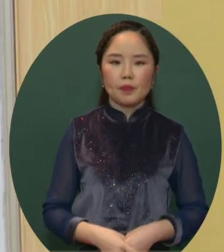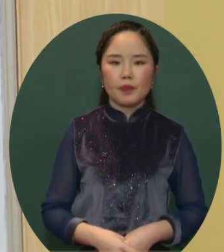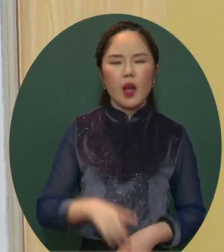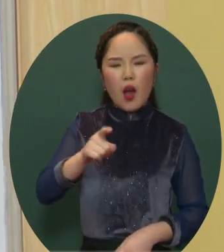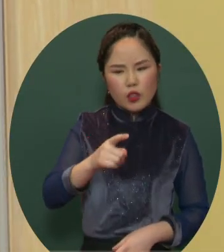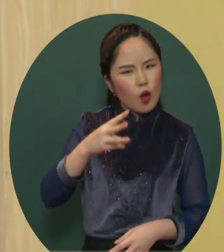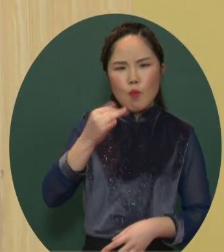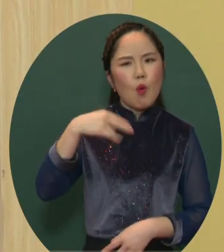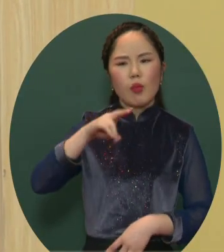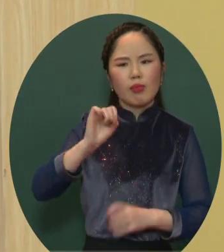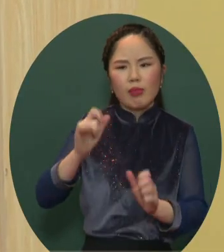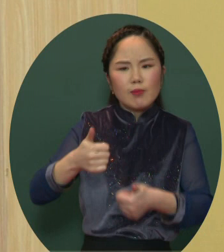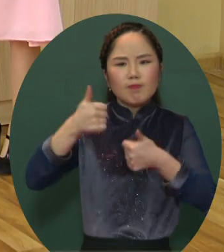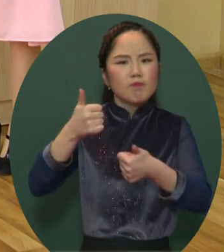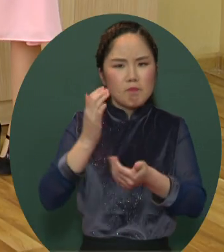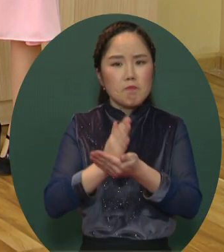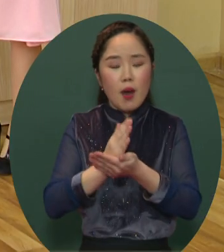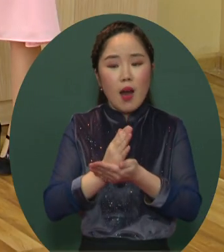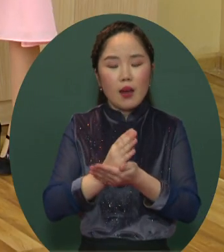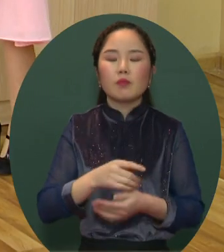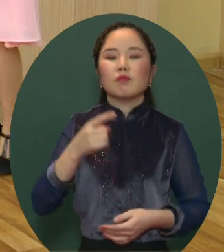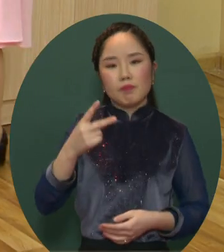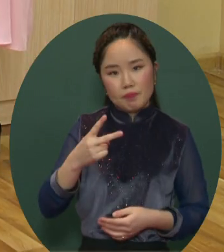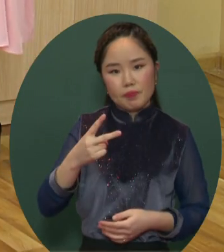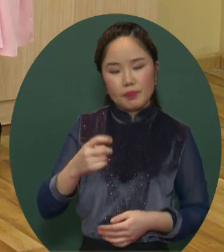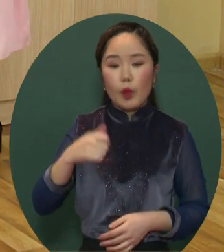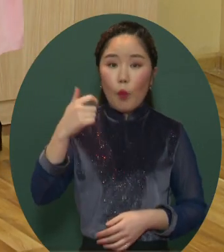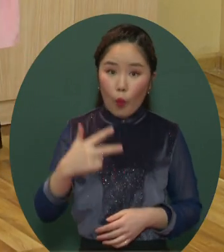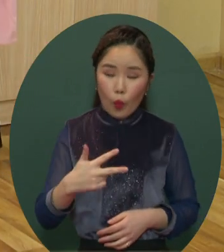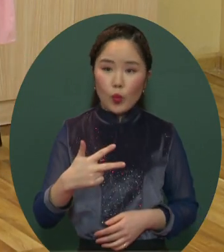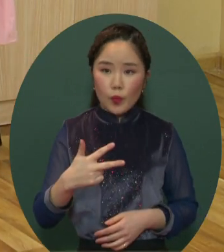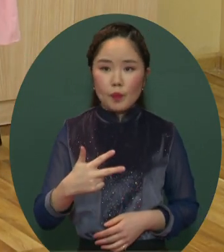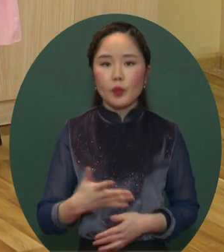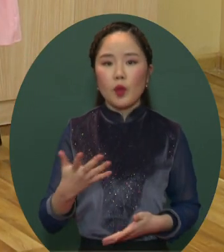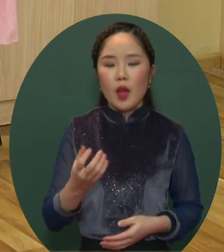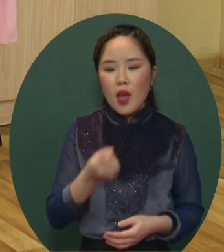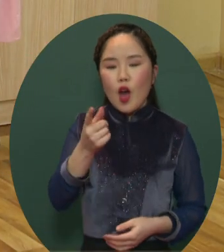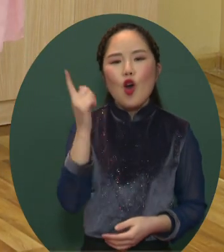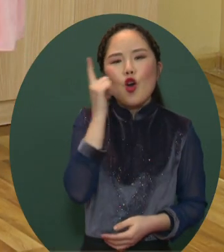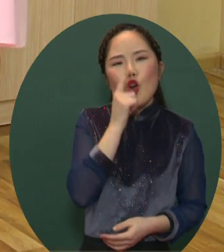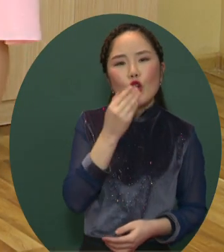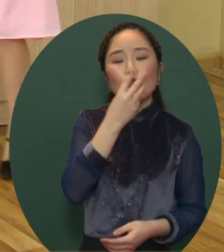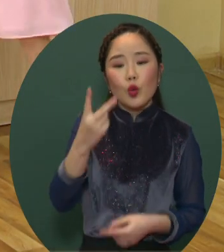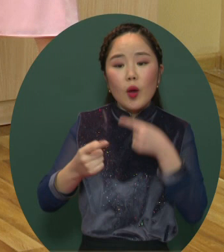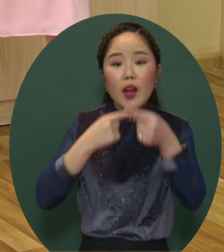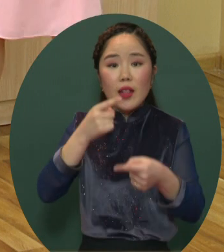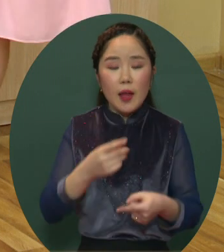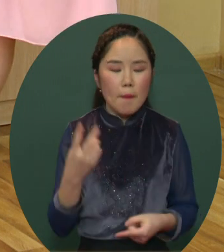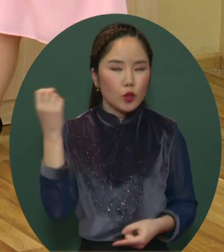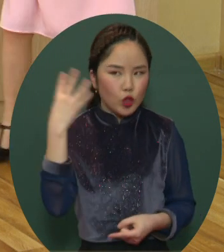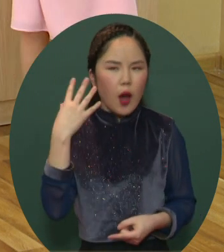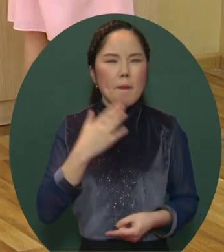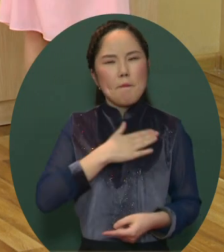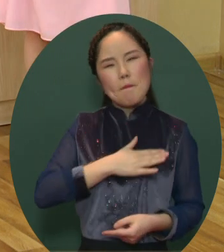чи мундаг гэж хэлэхэд их баярлагдаг. Мөн хөөхөн шүү гэж хэлэхэд хүүхдүүд та